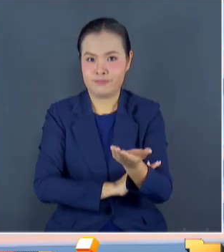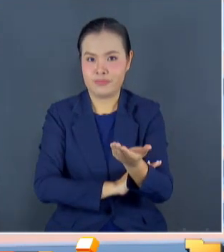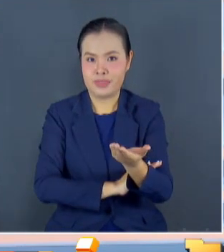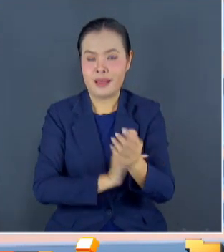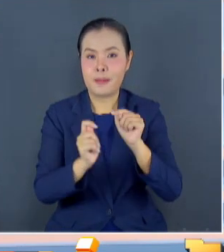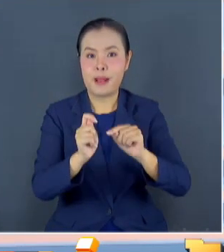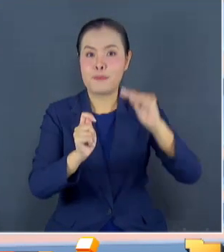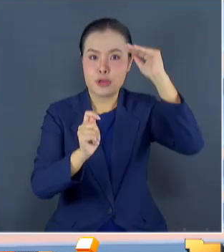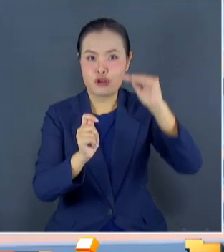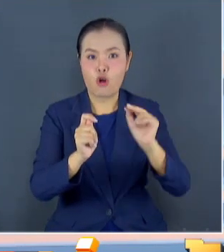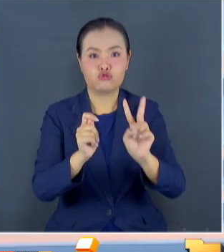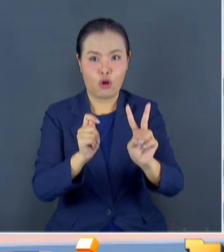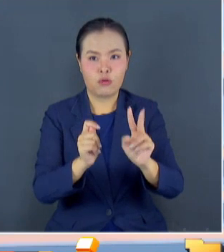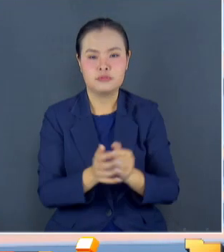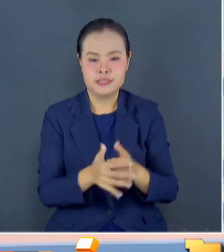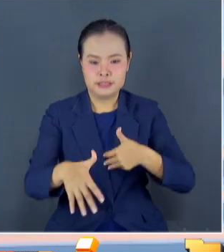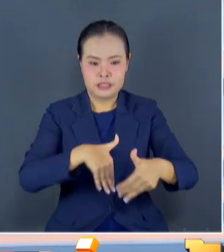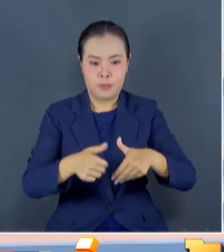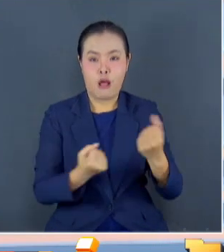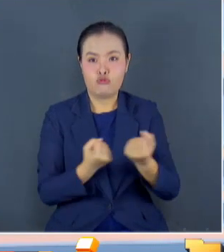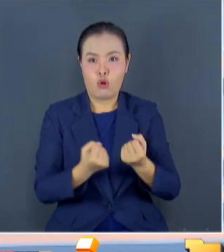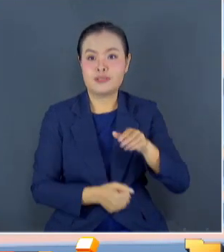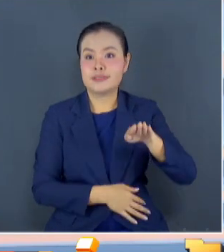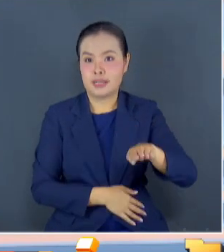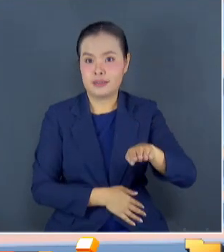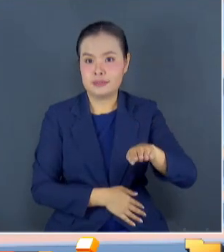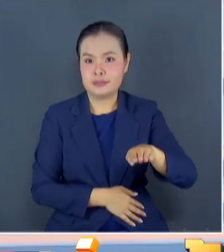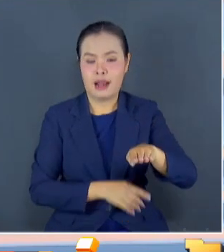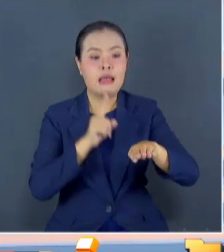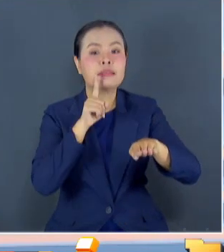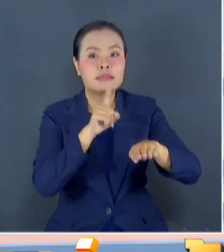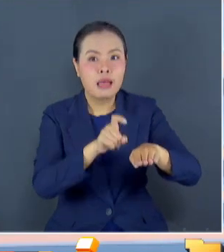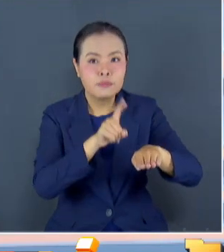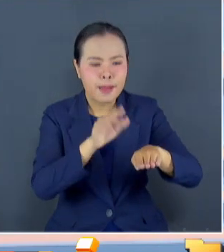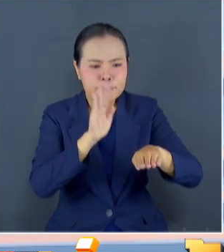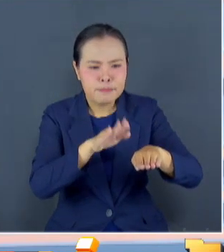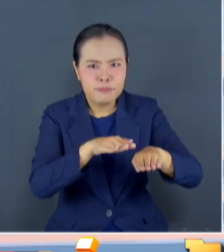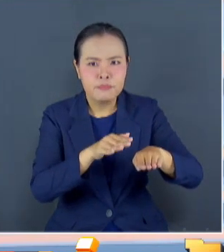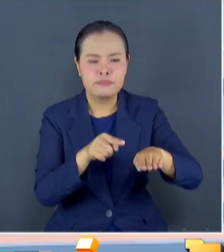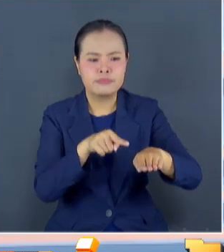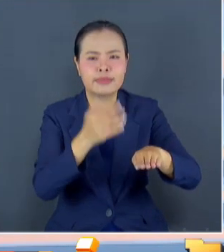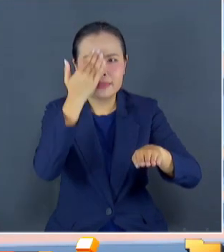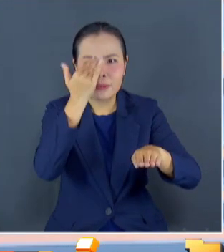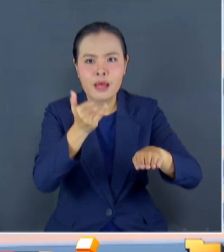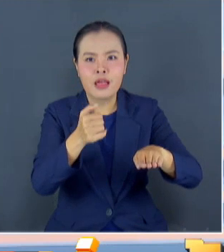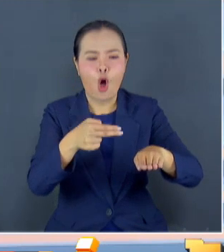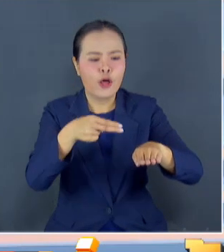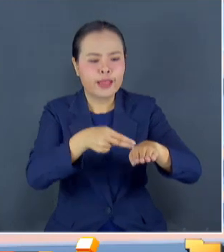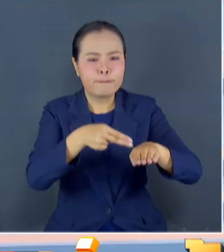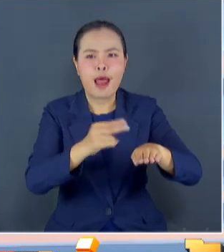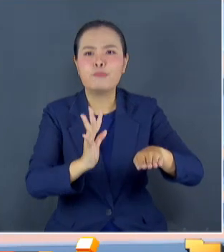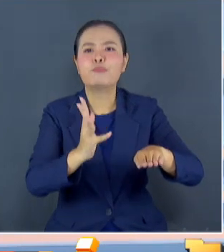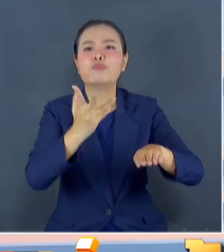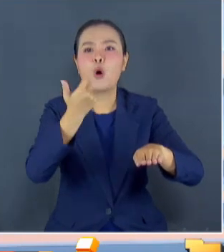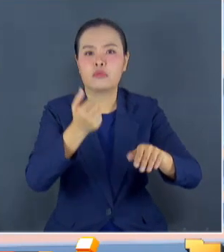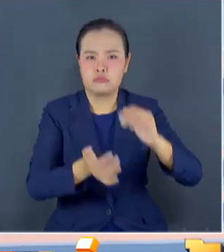พี่น้องฮะปรากฏฮะชาวบ้านจอดรถอยู่ริมทางตำรวจเข้าไปถามฮะคุณพี่ทำไมจอดรถอยู่น้ำมันหมดฮะ